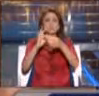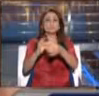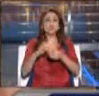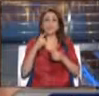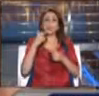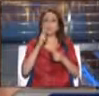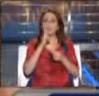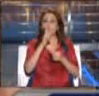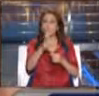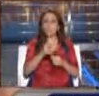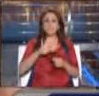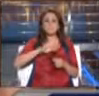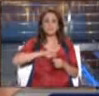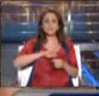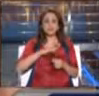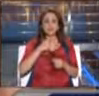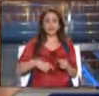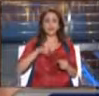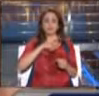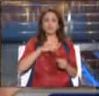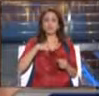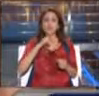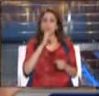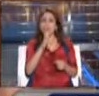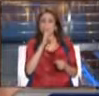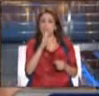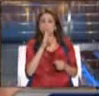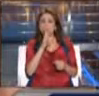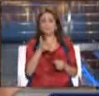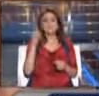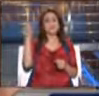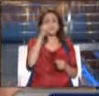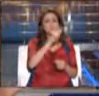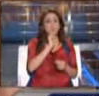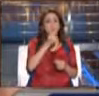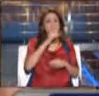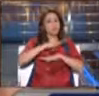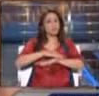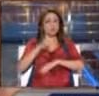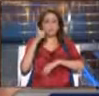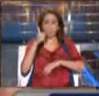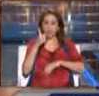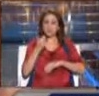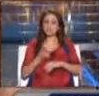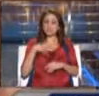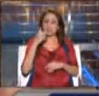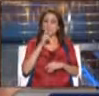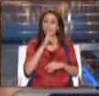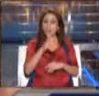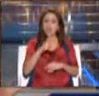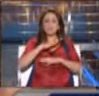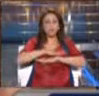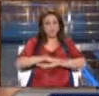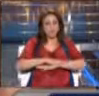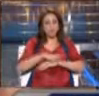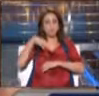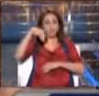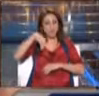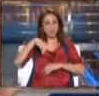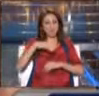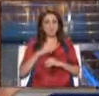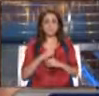حاجة مصلحة شخصية ليه، لكن في إعلاميين آخرين، إعلاميين محترمين، بيتعاملوا مع الإعلام باحترام وبأدب، وبيتعاملوا